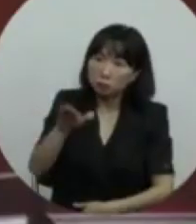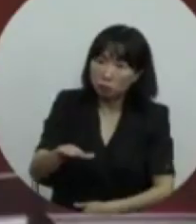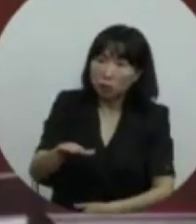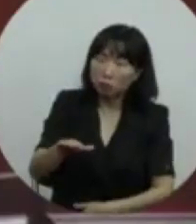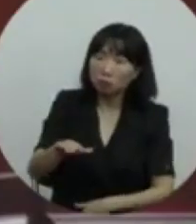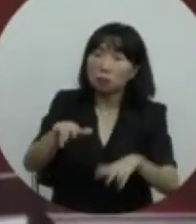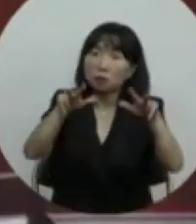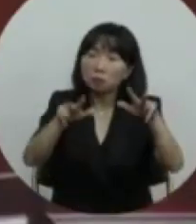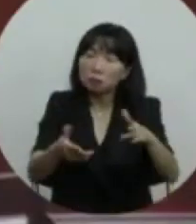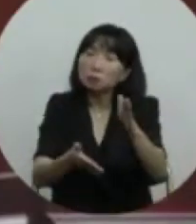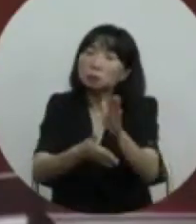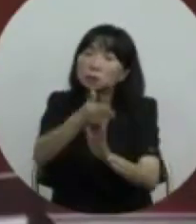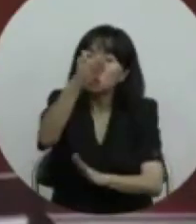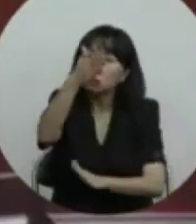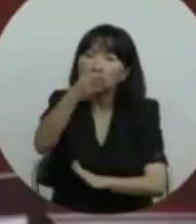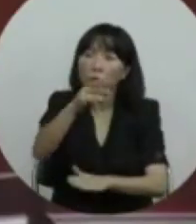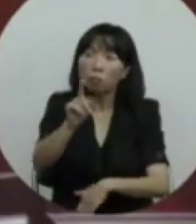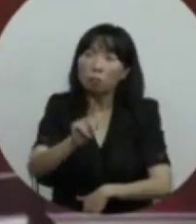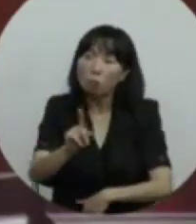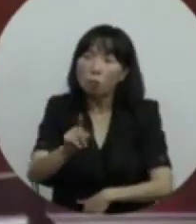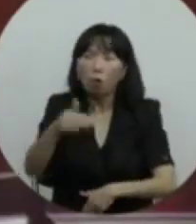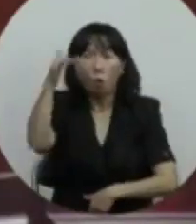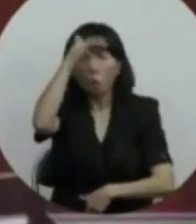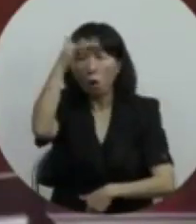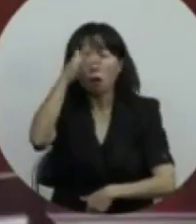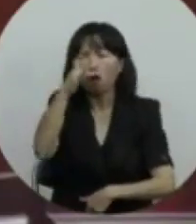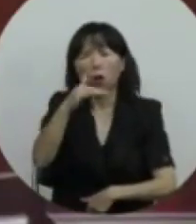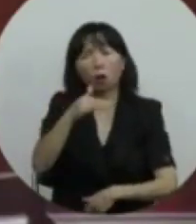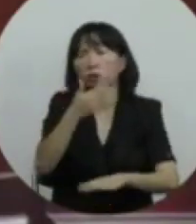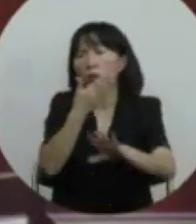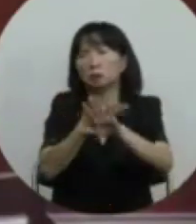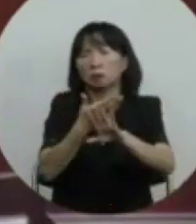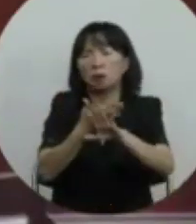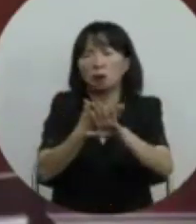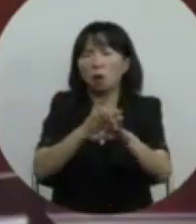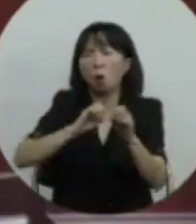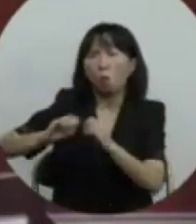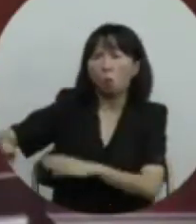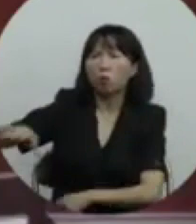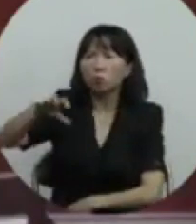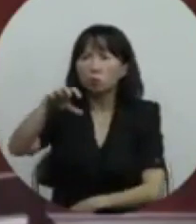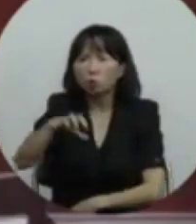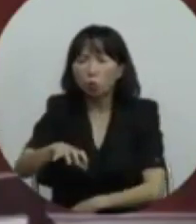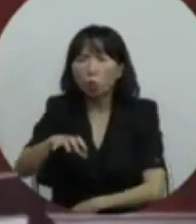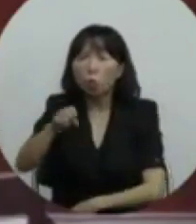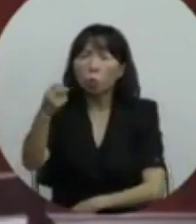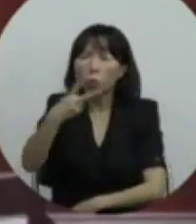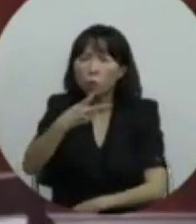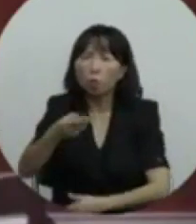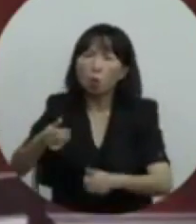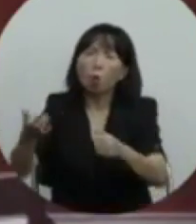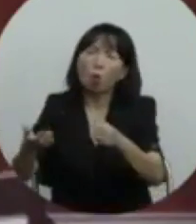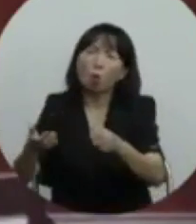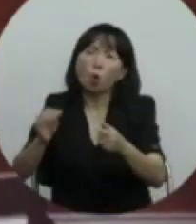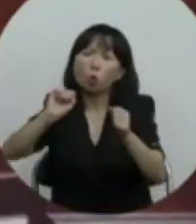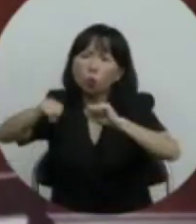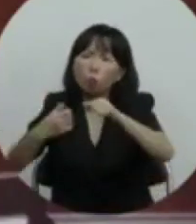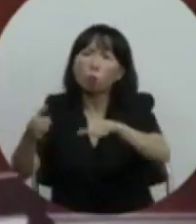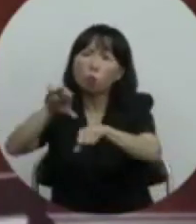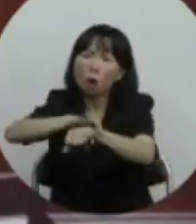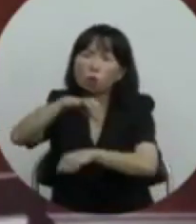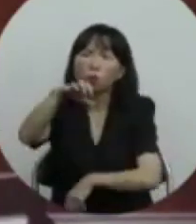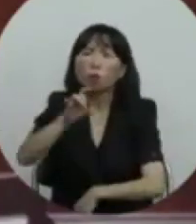지금 이 시설은 관광과는 거리가 먼 유기동물 보호소와 장묘 시설로만 존재하고